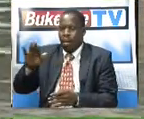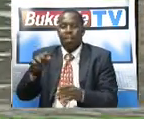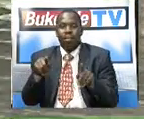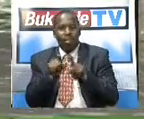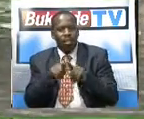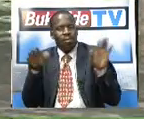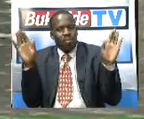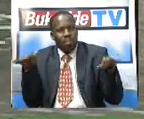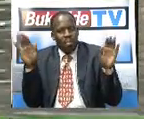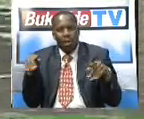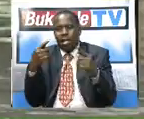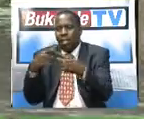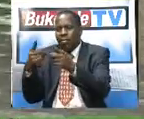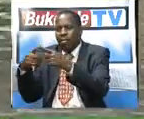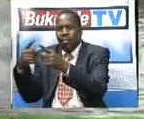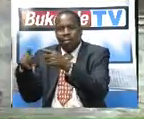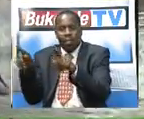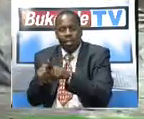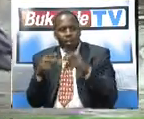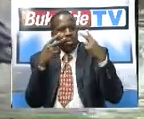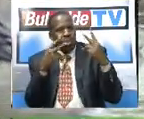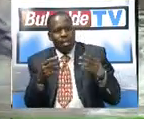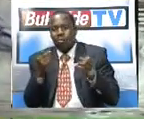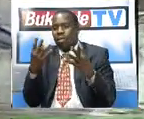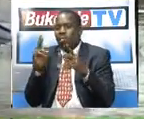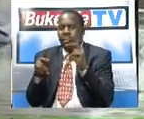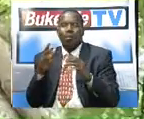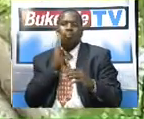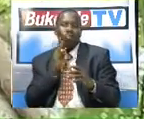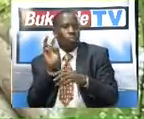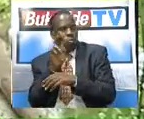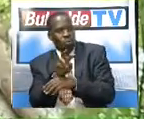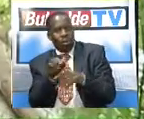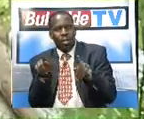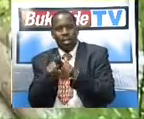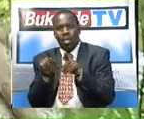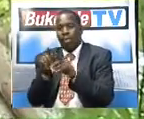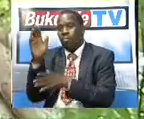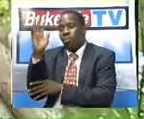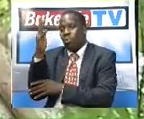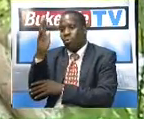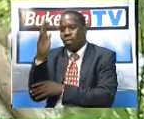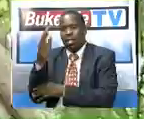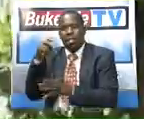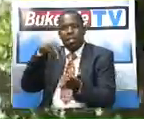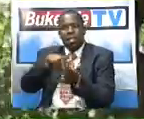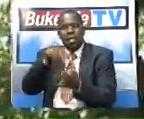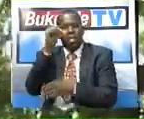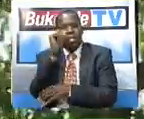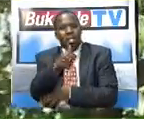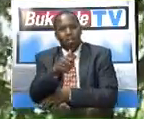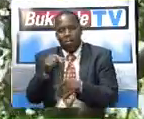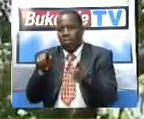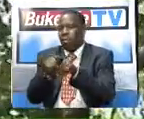awali ebinyonyi ebya buli kika ebisikiriza ennyo abalambuzi, ssaako ebimera okuli emiti egy'emiza gyokka ng'emituba,